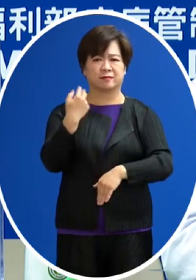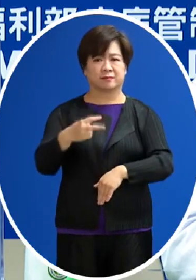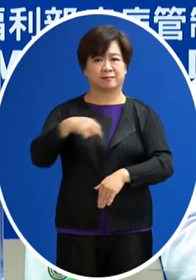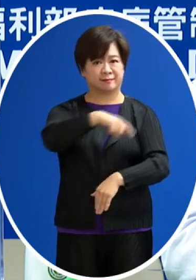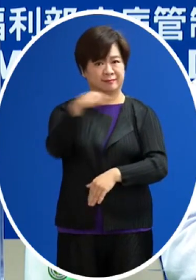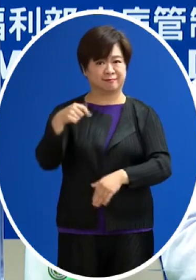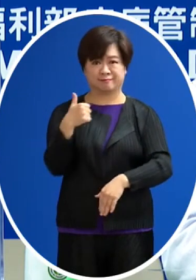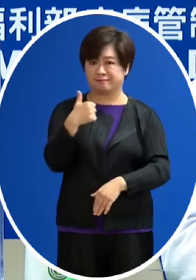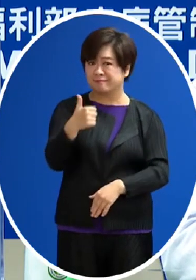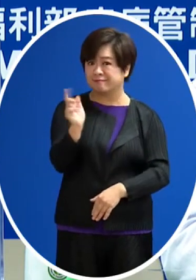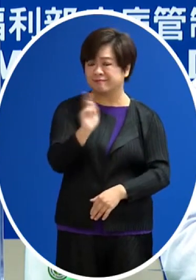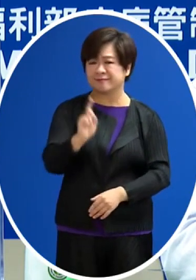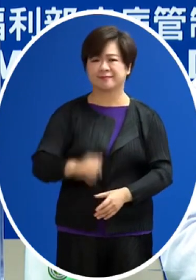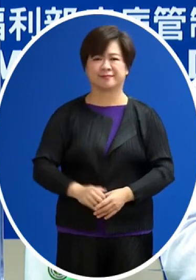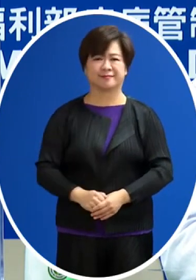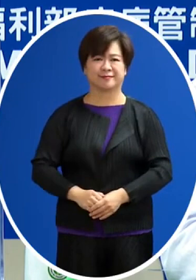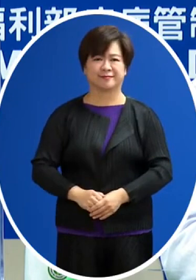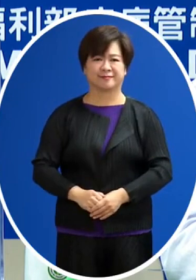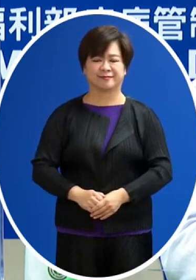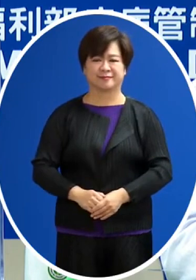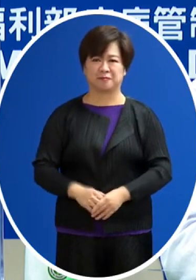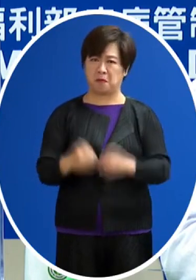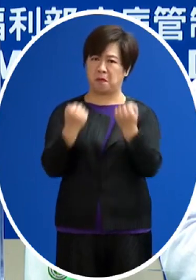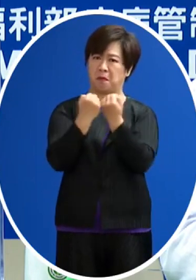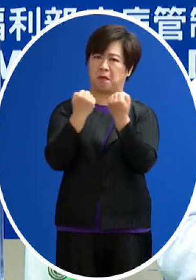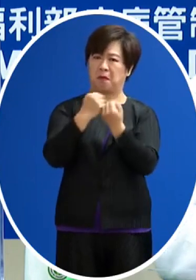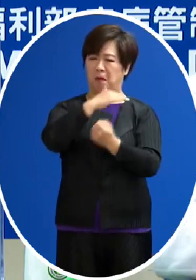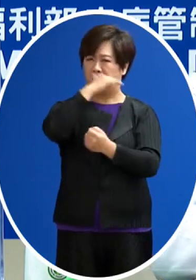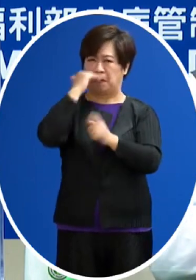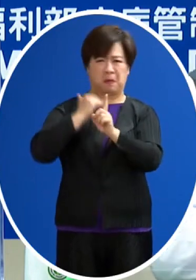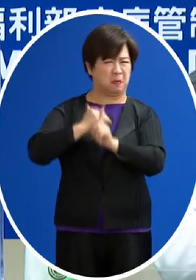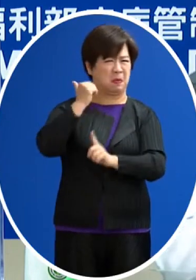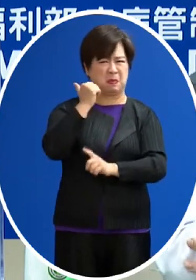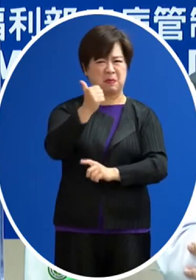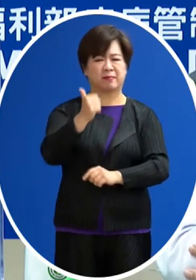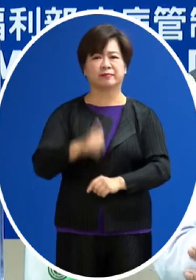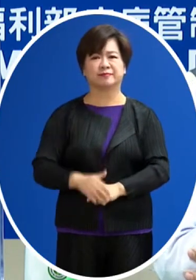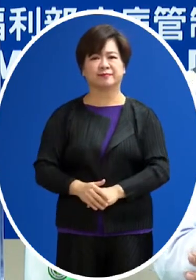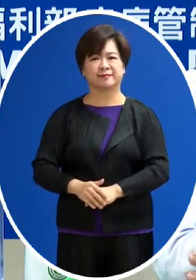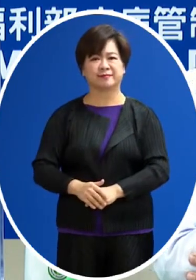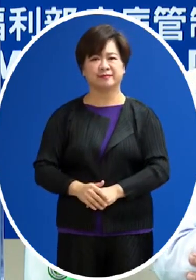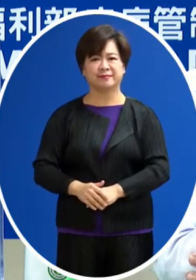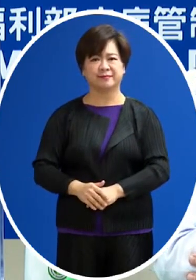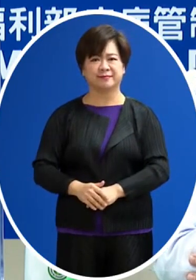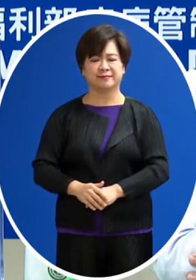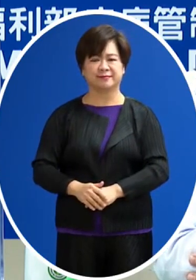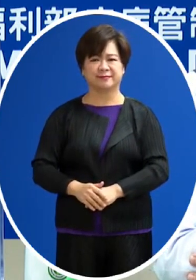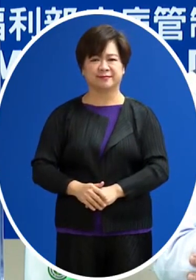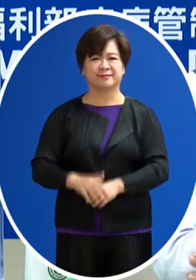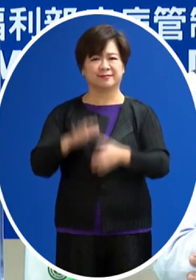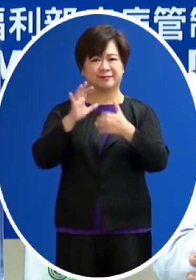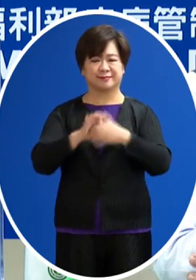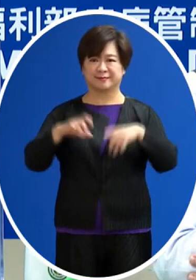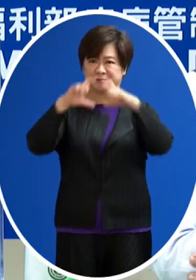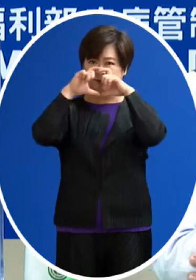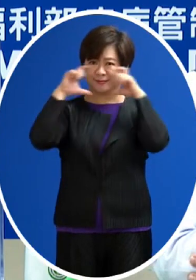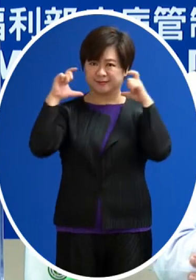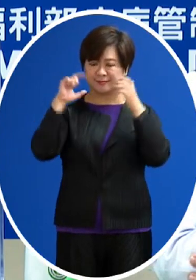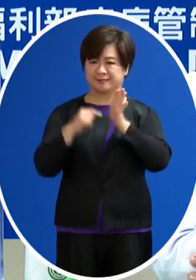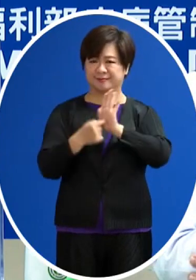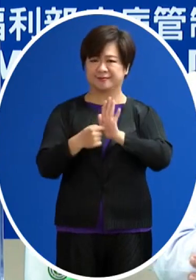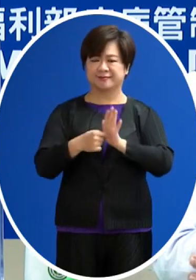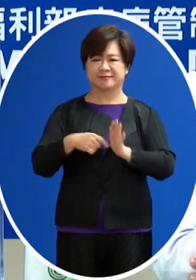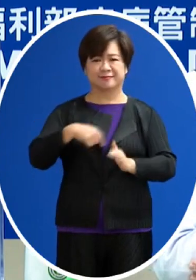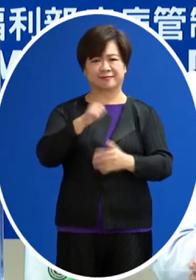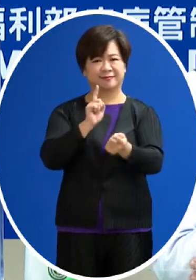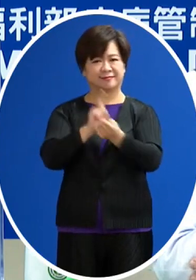的就是那个，就是那个风范都非常的好，好，所以大家就带这个表达我们对这